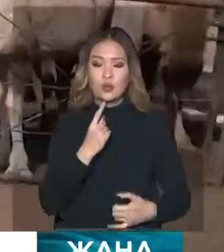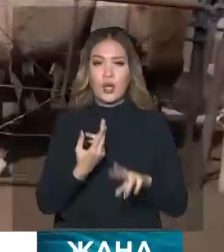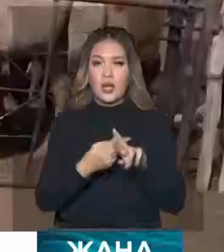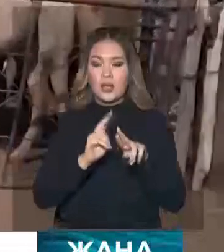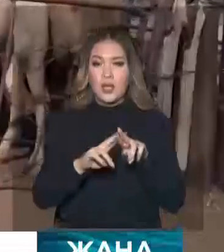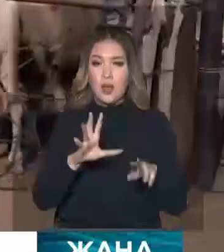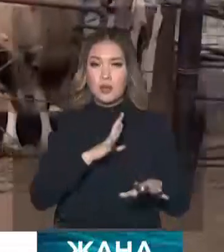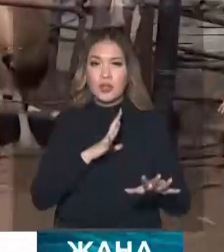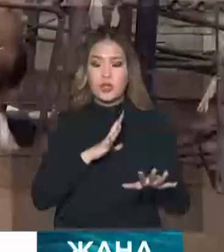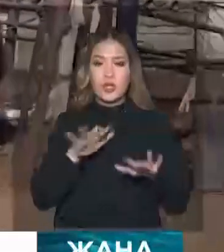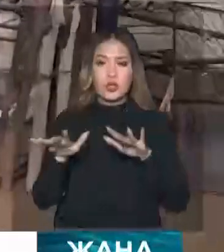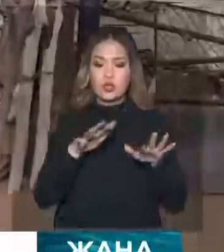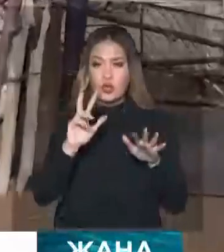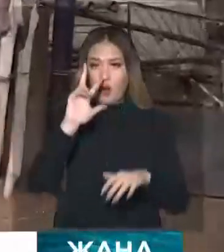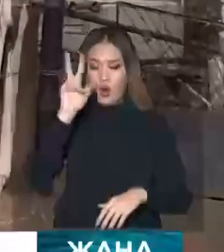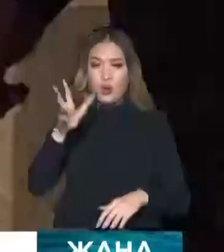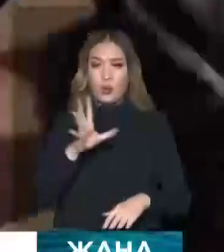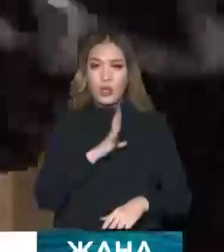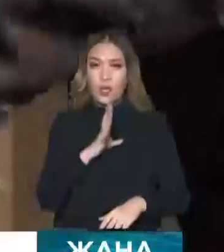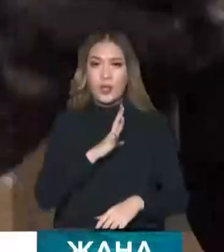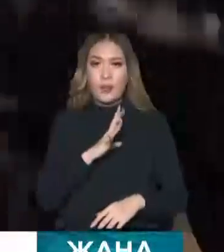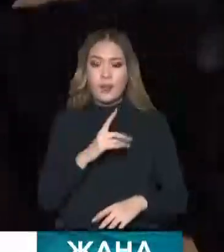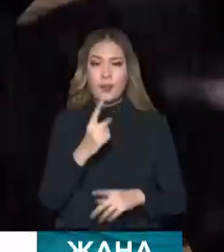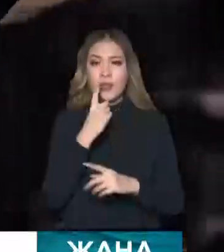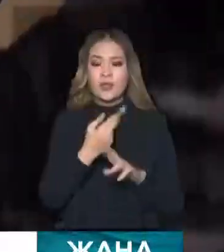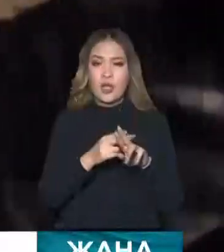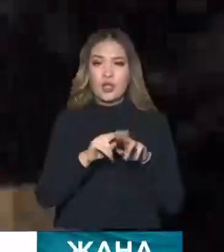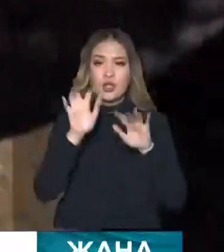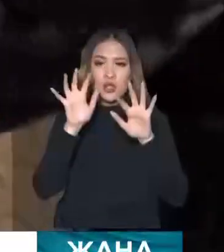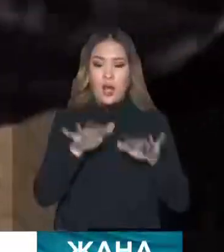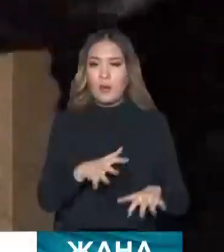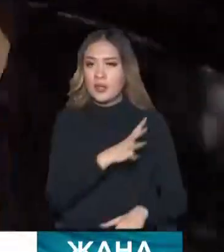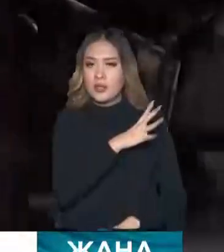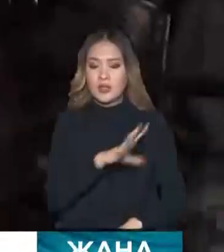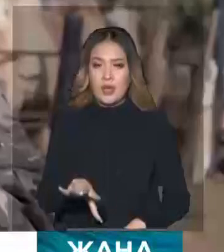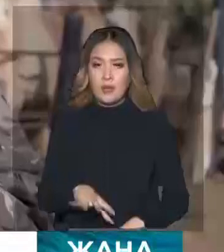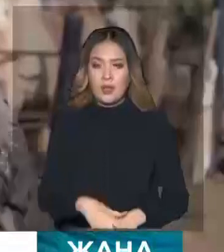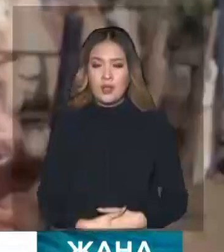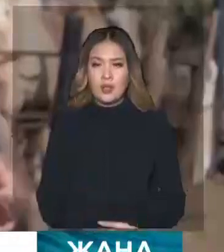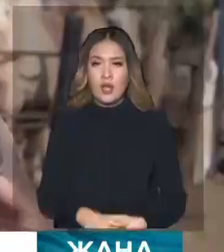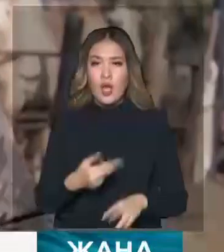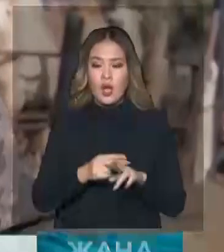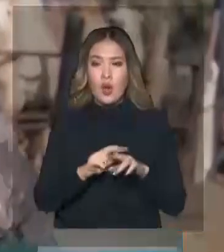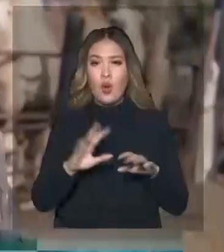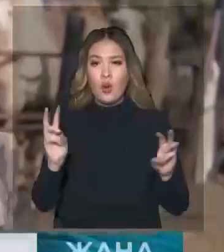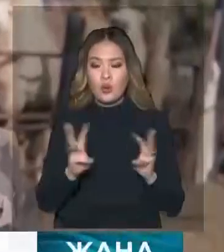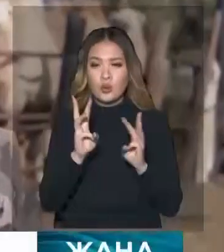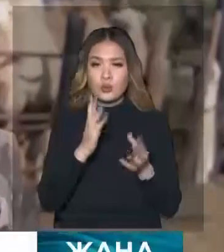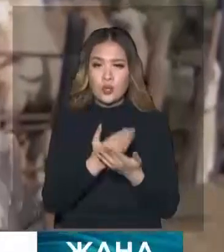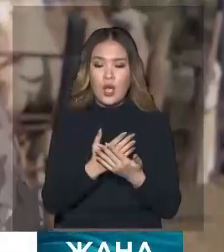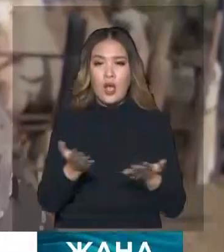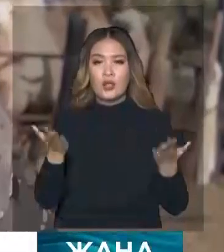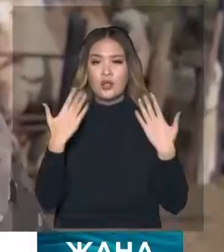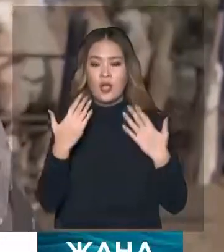Өйткені шаруалар соңғы 3 жылда теріскейде бірде-бір тамшы жауын тамбаған дейді. Жерде от болса, мына жерде шалқып